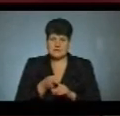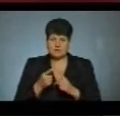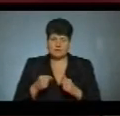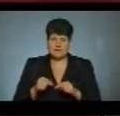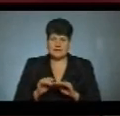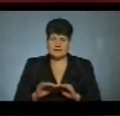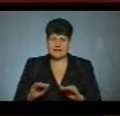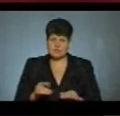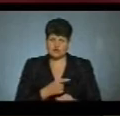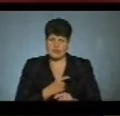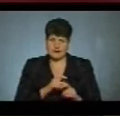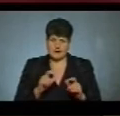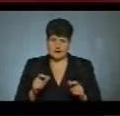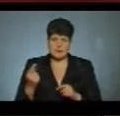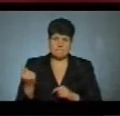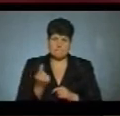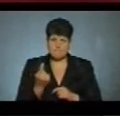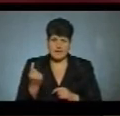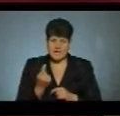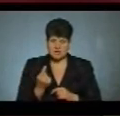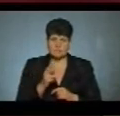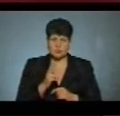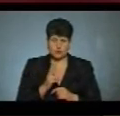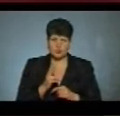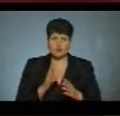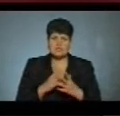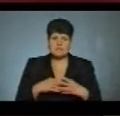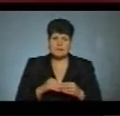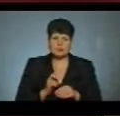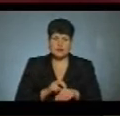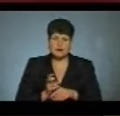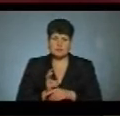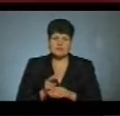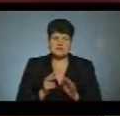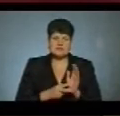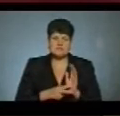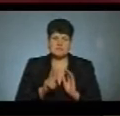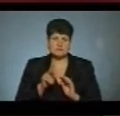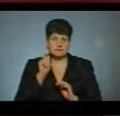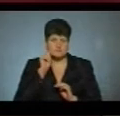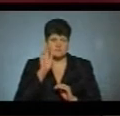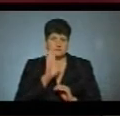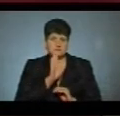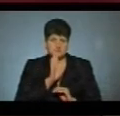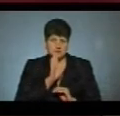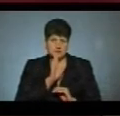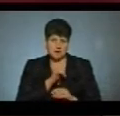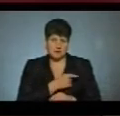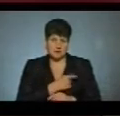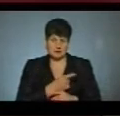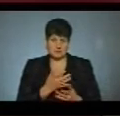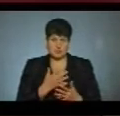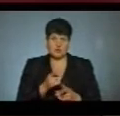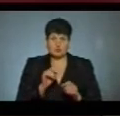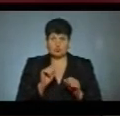дитячої лікарні. Першою із симптомами до сімейного лікаря звернулася 72-річна жінка. Медики з'ясували, що